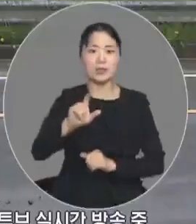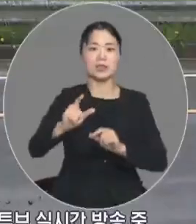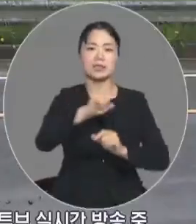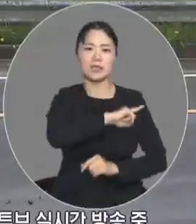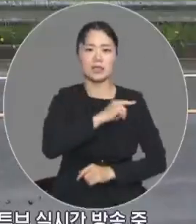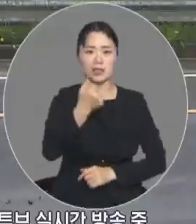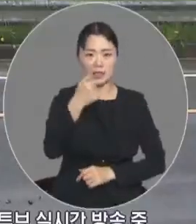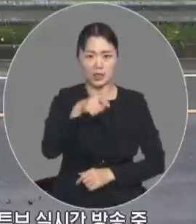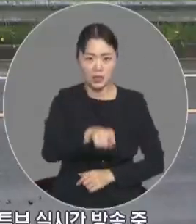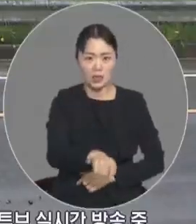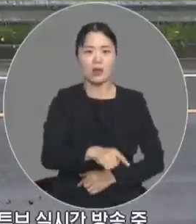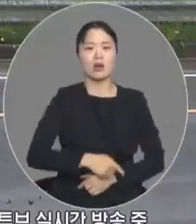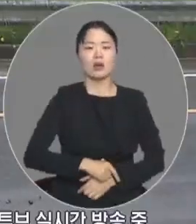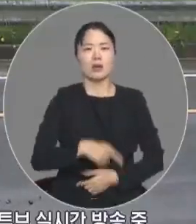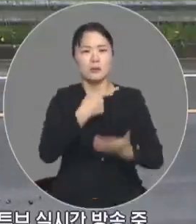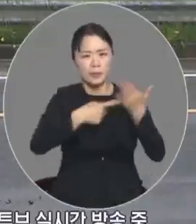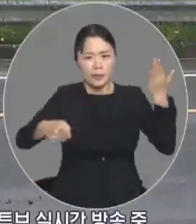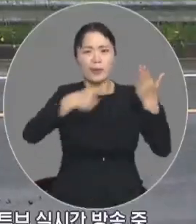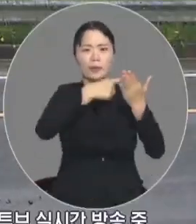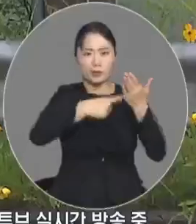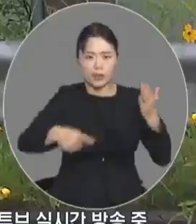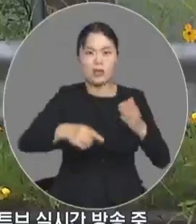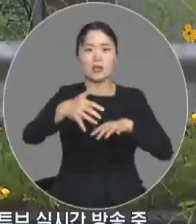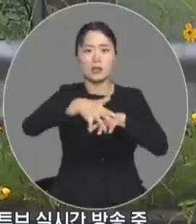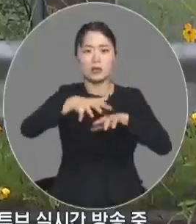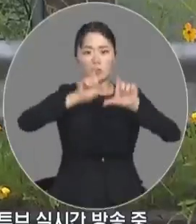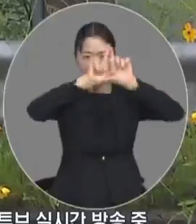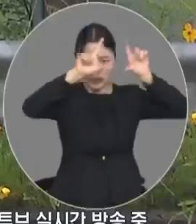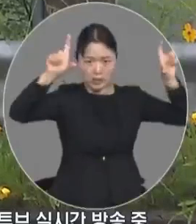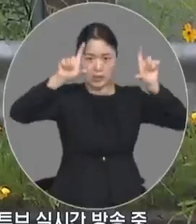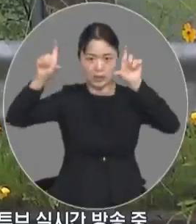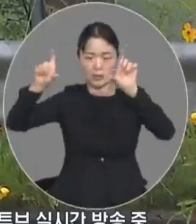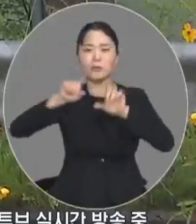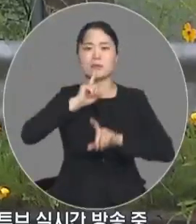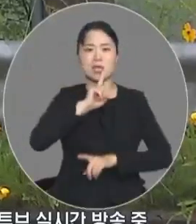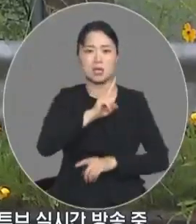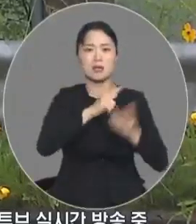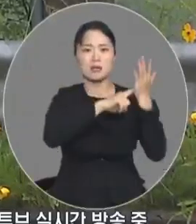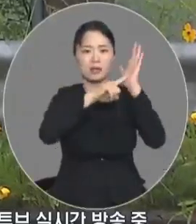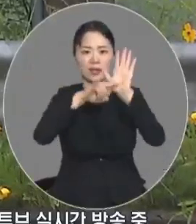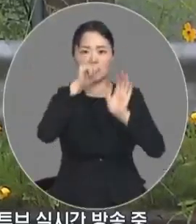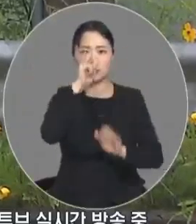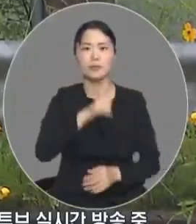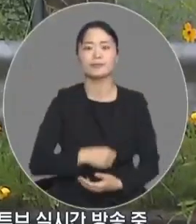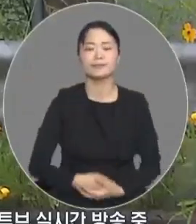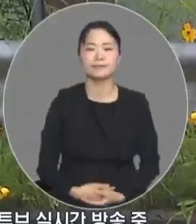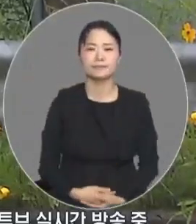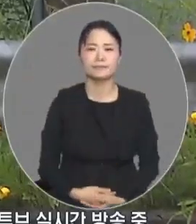피해를 호소하는 현수막들만 외롭게 걸려 있습니다. UBC 뉴스 배윤주입니다.